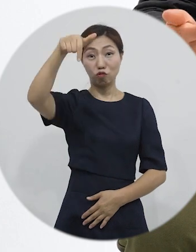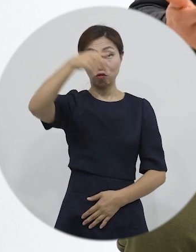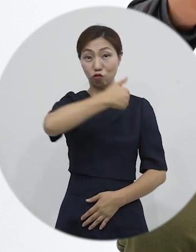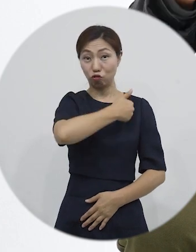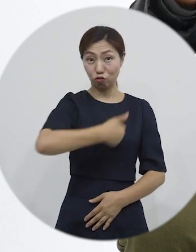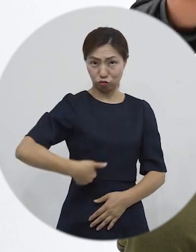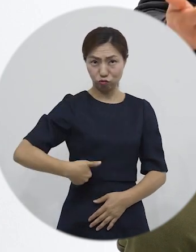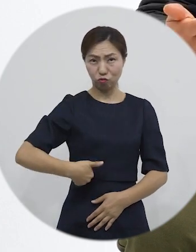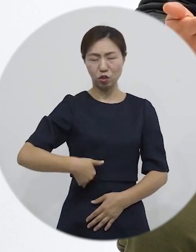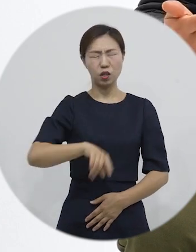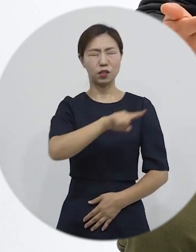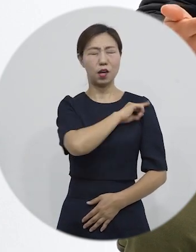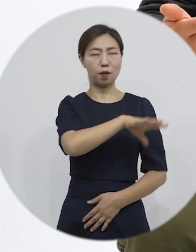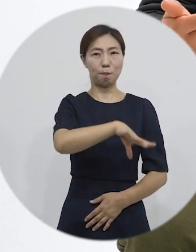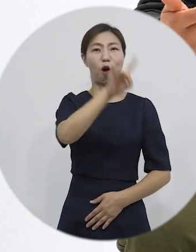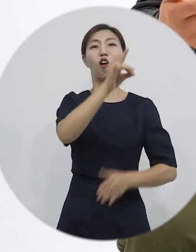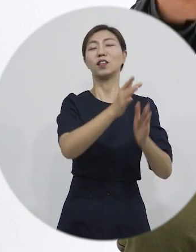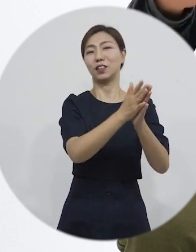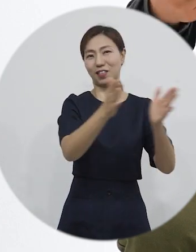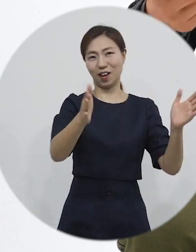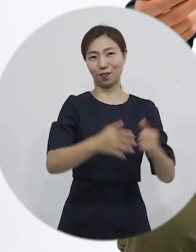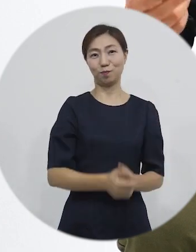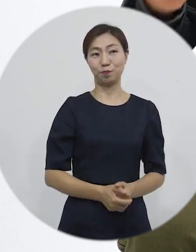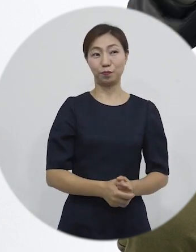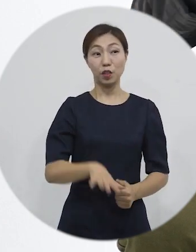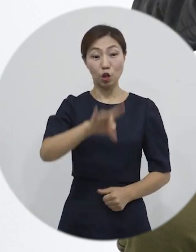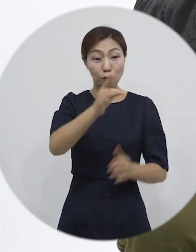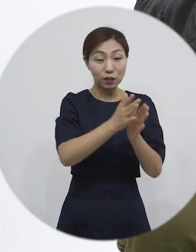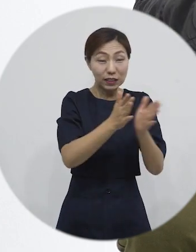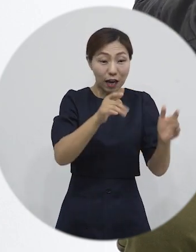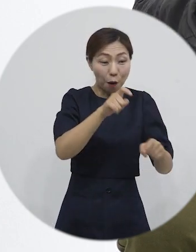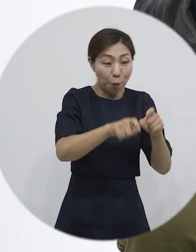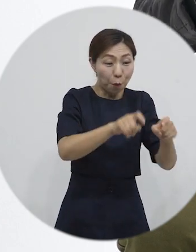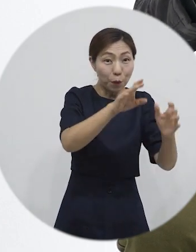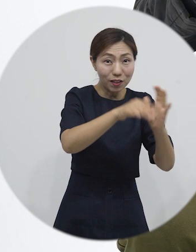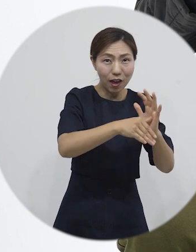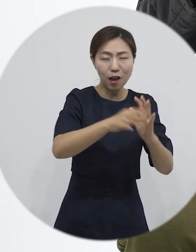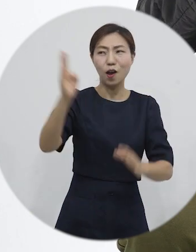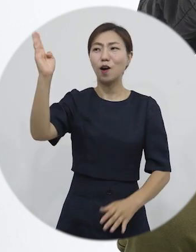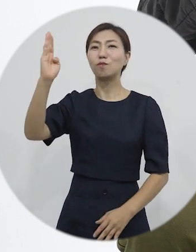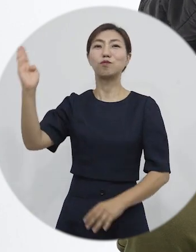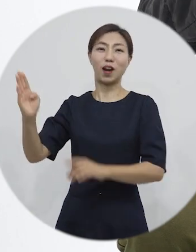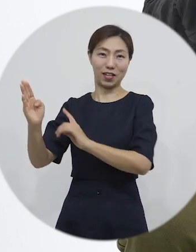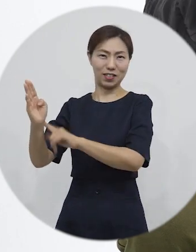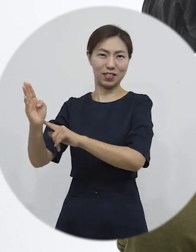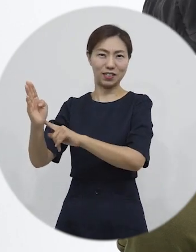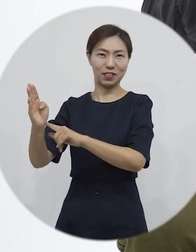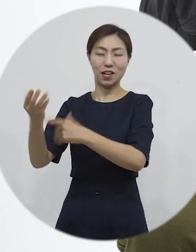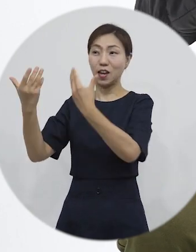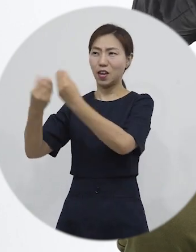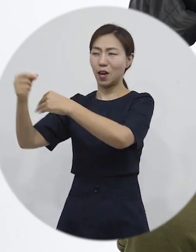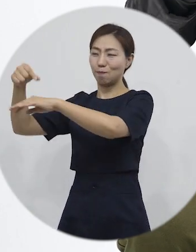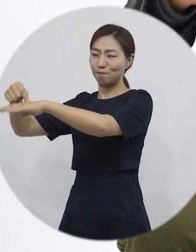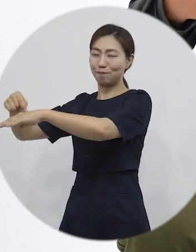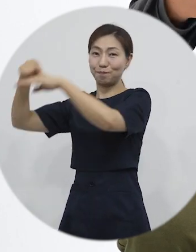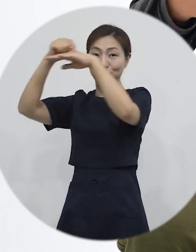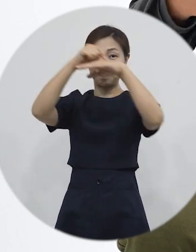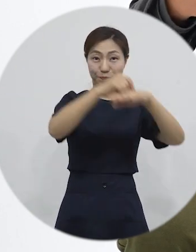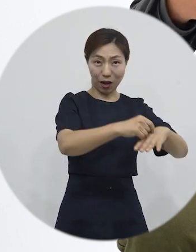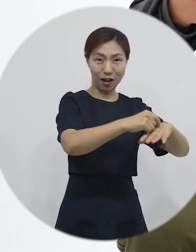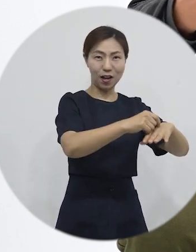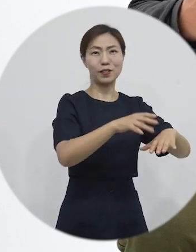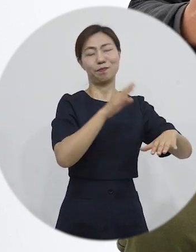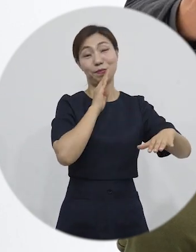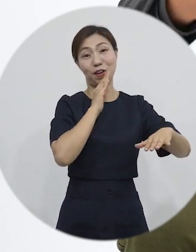했습니다. 처음 시행할 때에는 이 제도의 원형에 가까운 그 브라질의 포르투 알레그레 모델을 참조해서